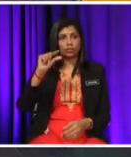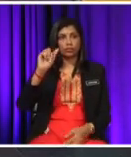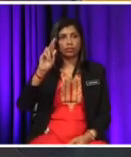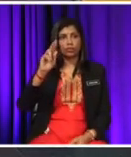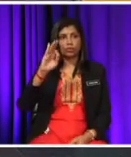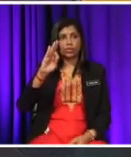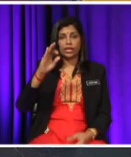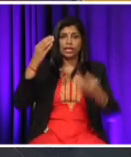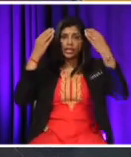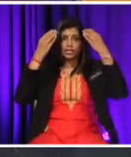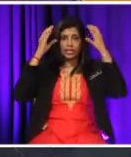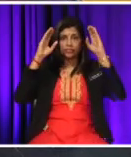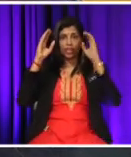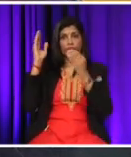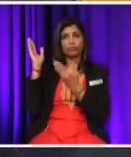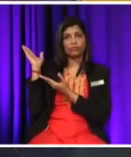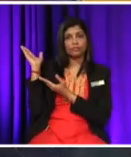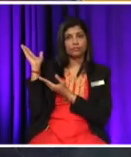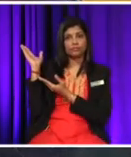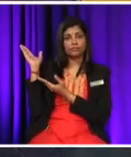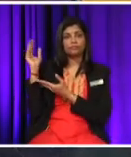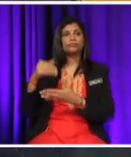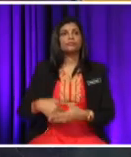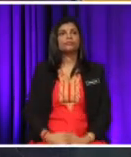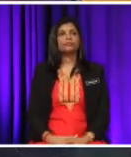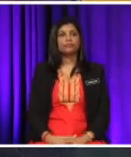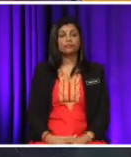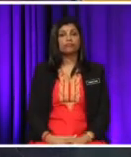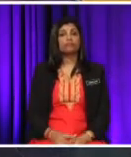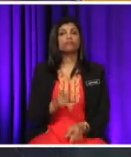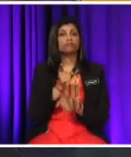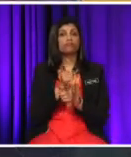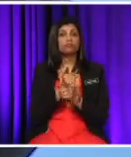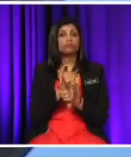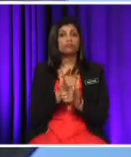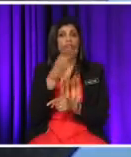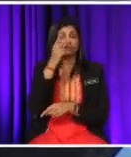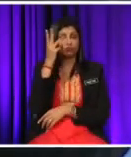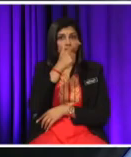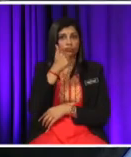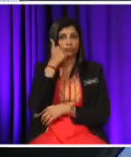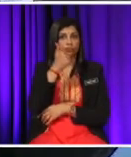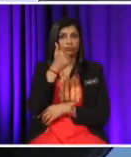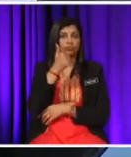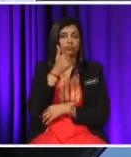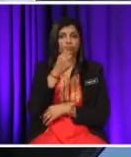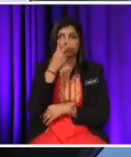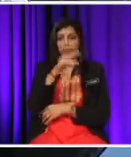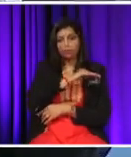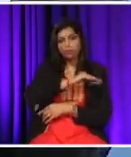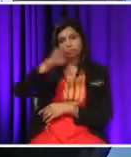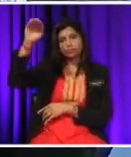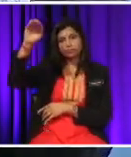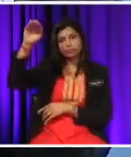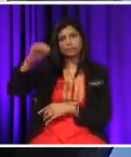kalau kita cantumkan dia Oke cantiklah tuh nampak garis lurus Ken Oke sesuai betul